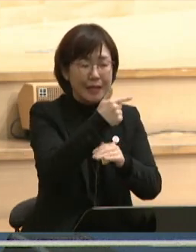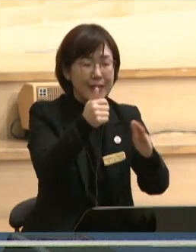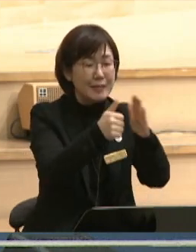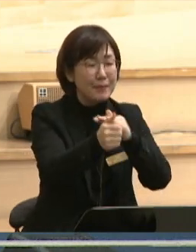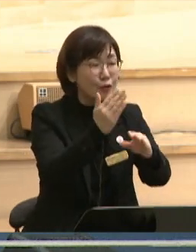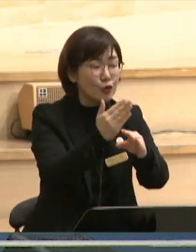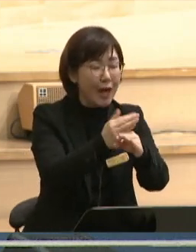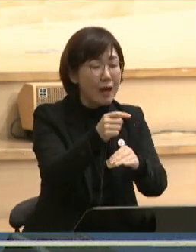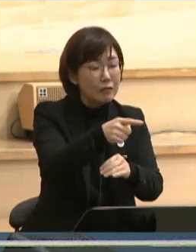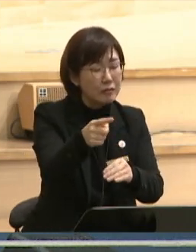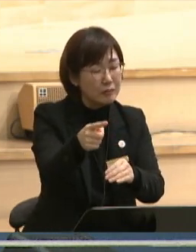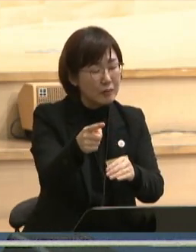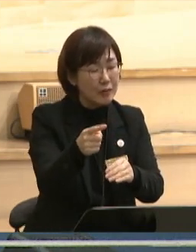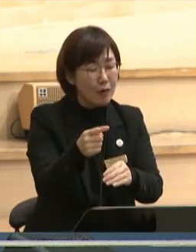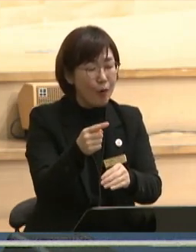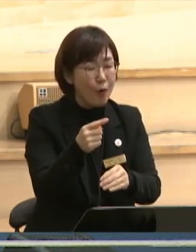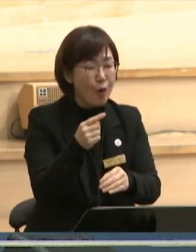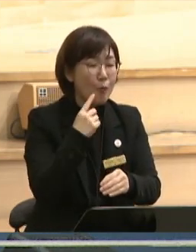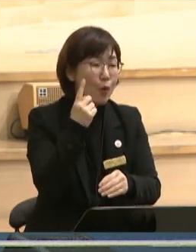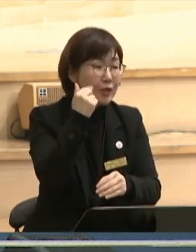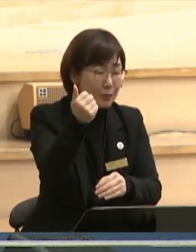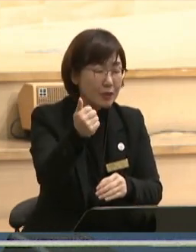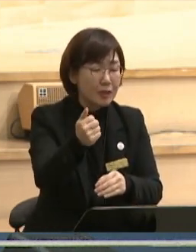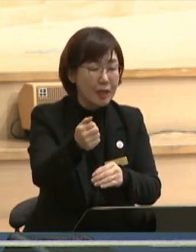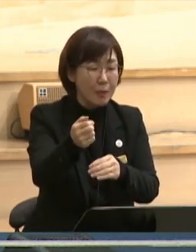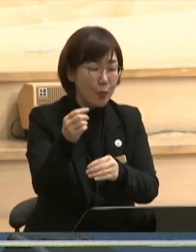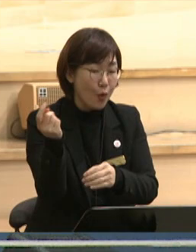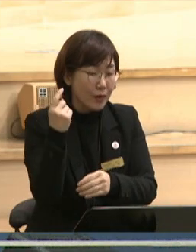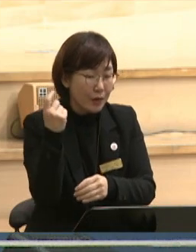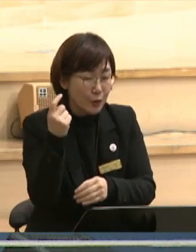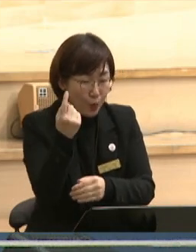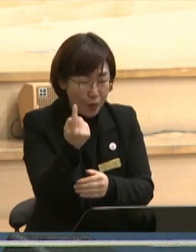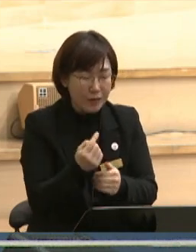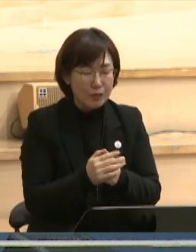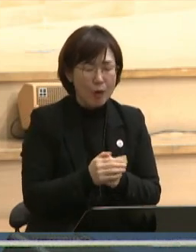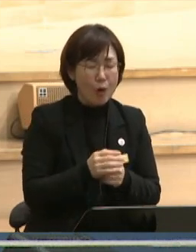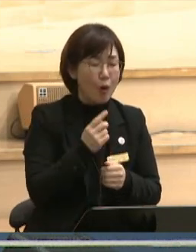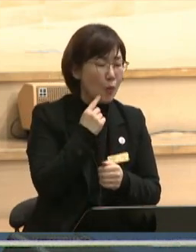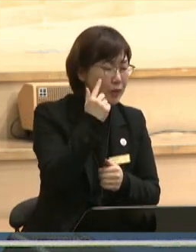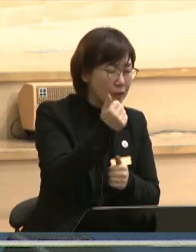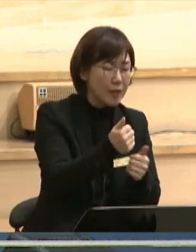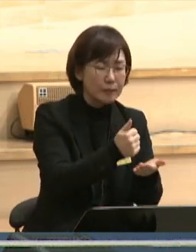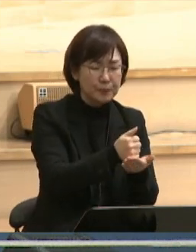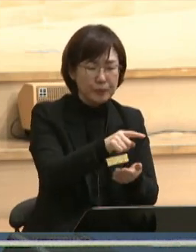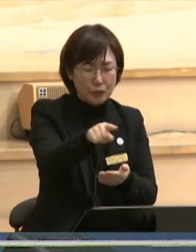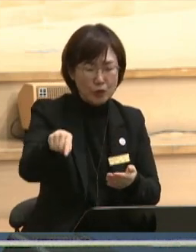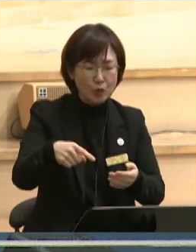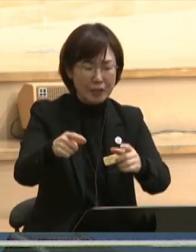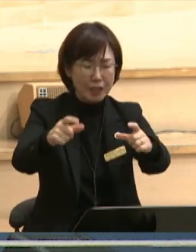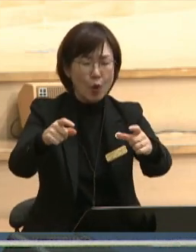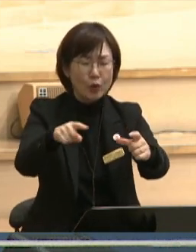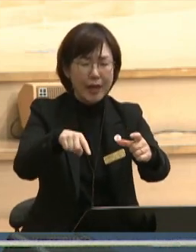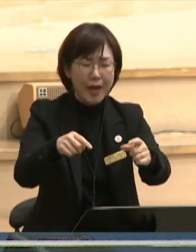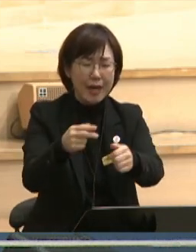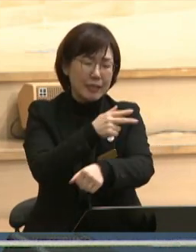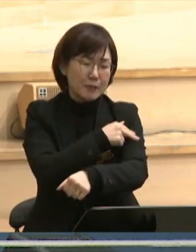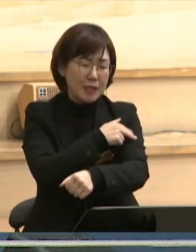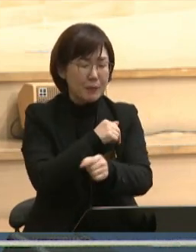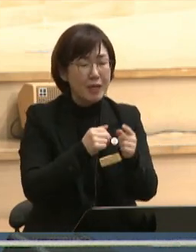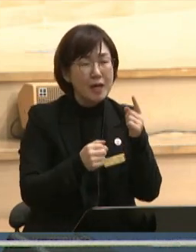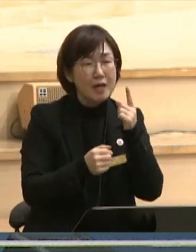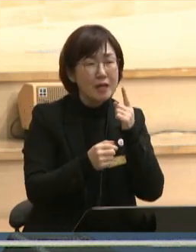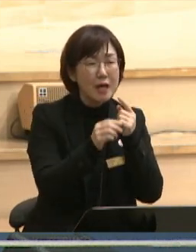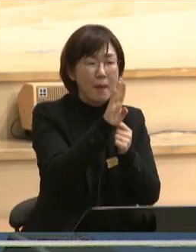그 교구 사역자들이 저한테 와가지고 목사님 목사님 우리 교구의 집사님이 박상우